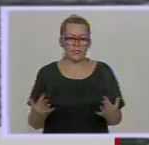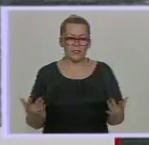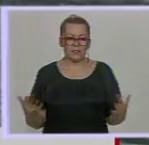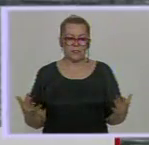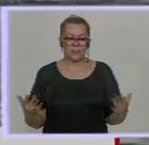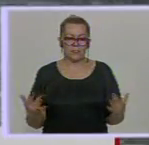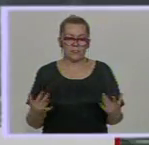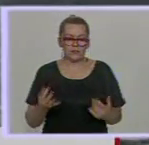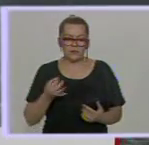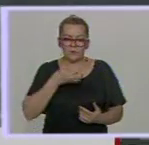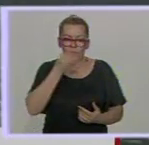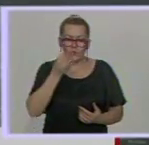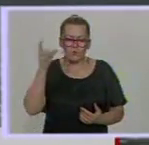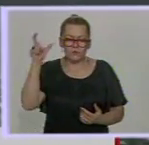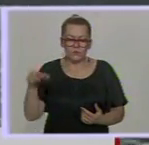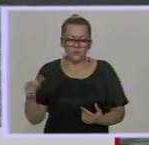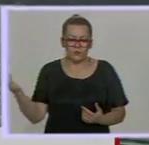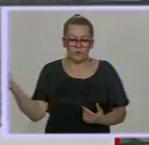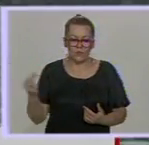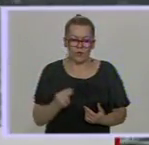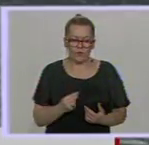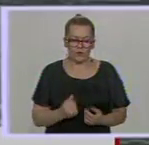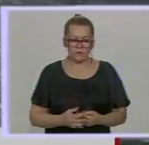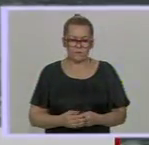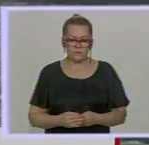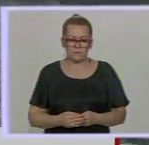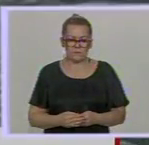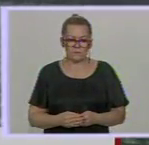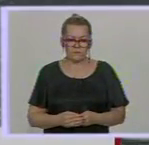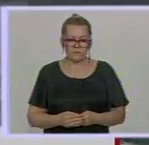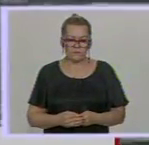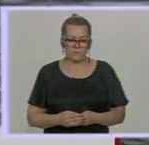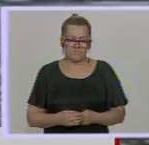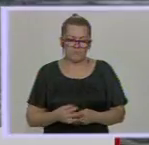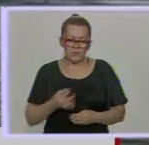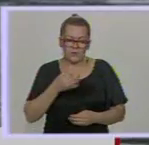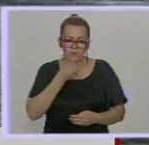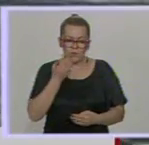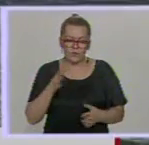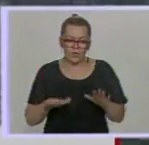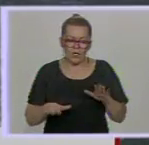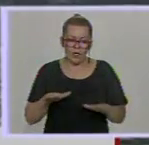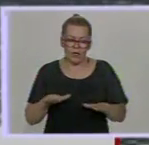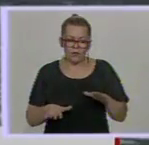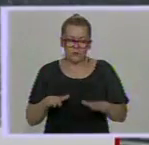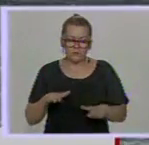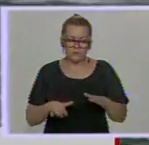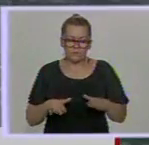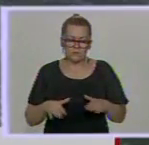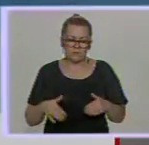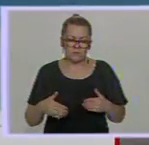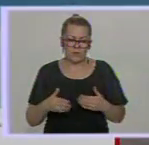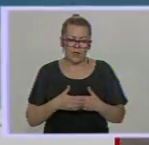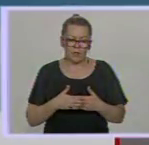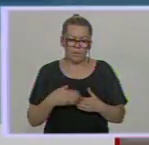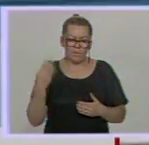turiști apreciați că au venit aici în perioada asta? Fără a fi deloc exagerat, cred că sunt între